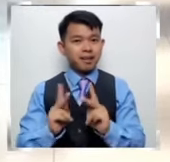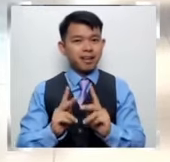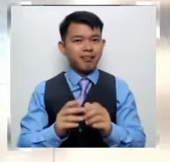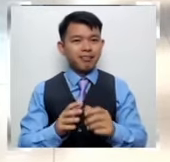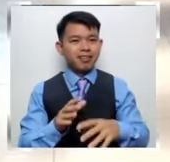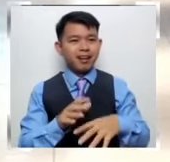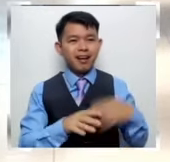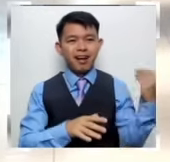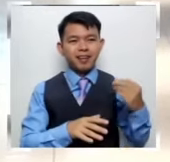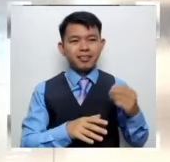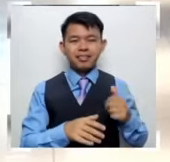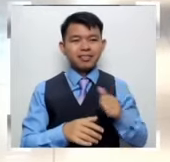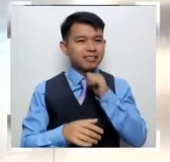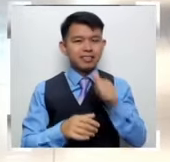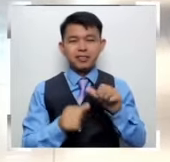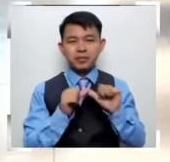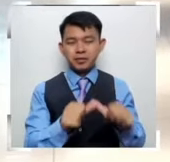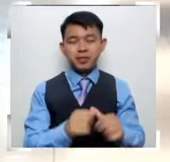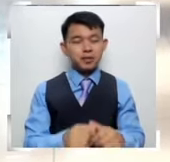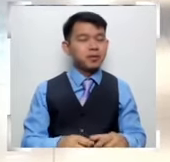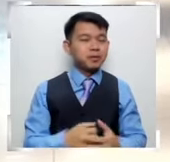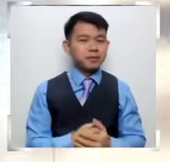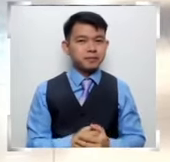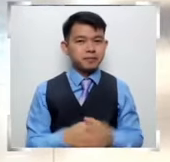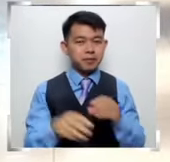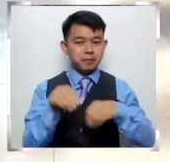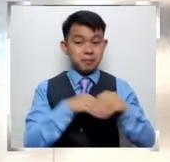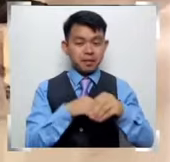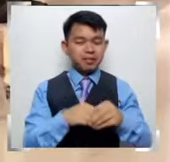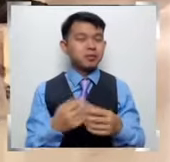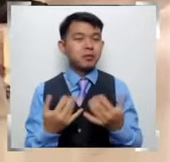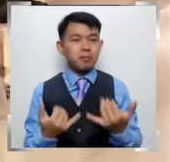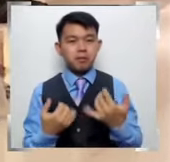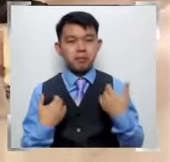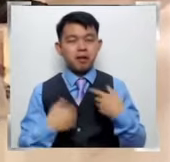na umuwi bago pa dumagsa ang mga pasahero rito.